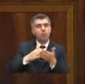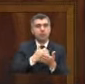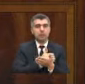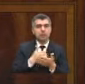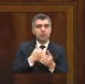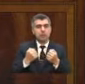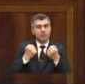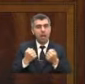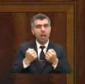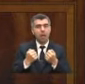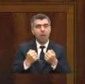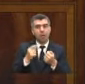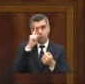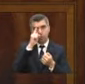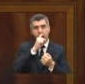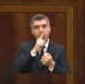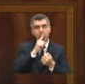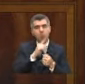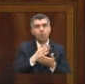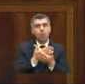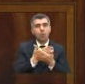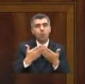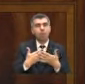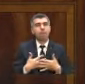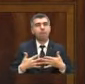والصحة والسعادة والأمن والإيمان إن شاء الله.